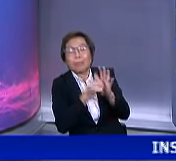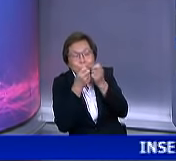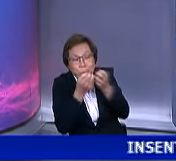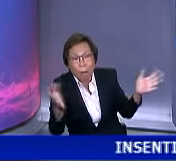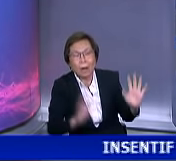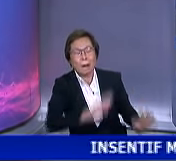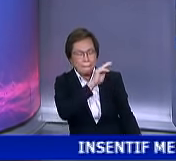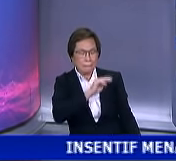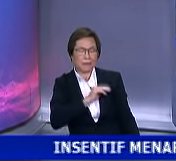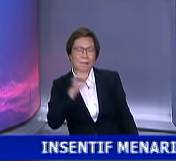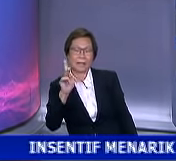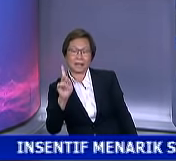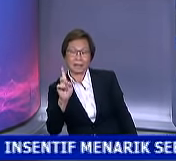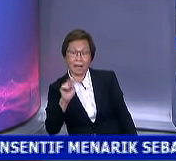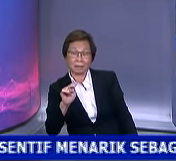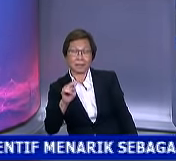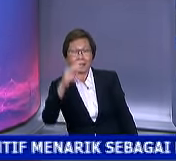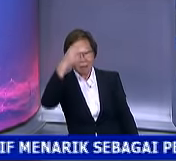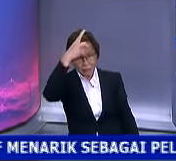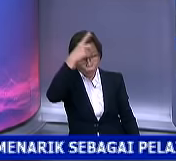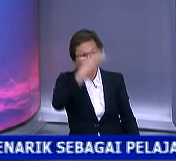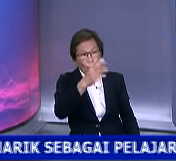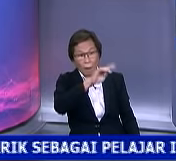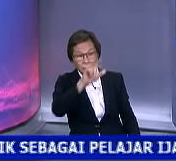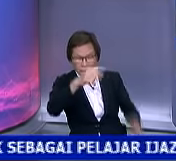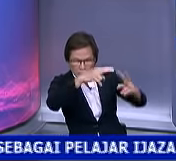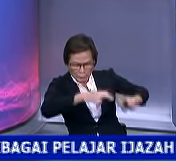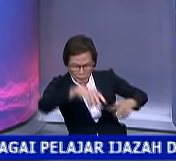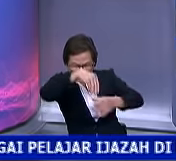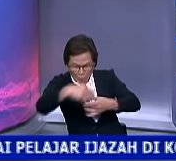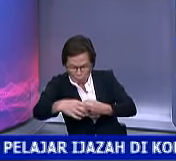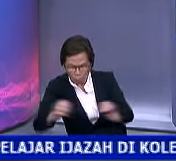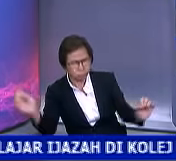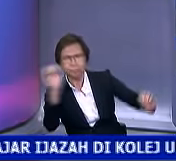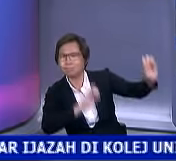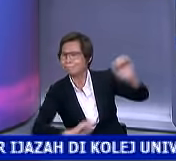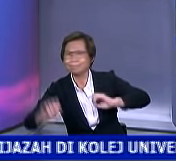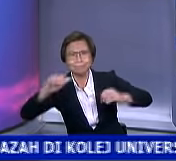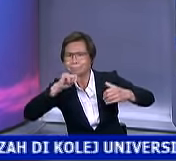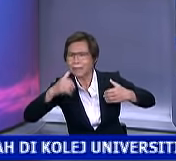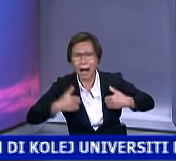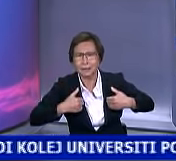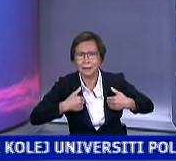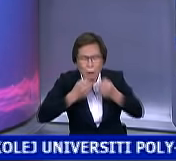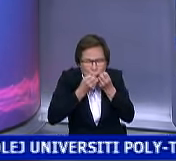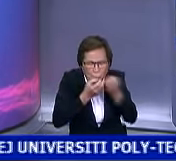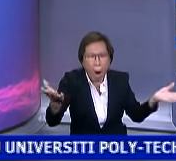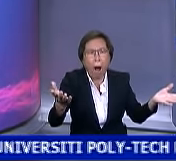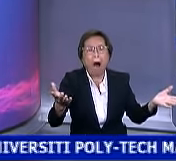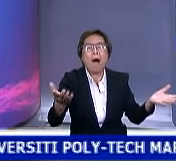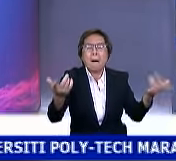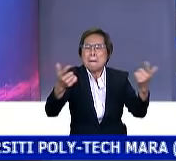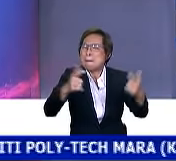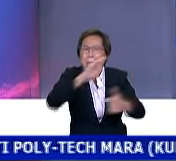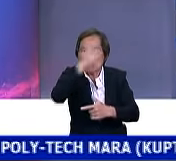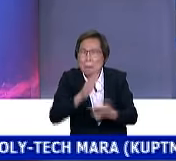Dalam Negeri Datuk Seri Hamzah Zainuddin, siasatan dalaman JPN juga mendapati tiada sebarang kes seperti demikian yang pernah